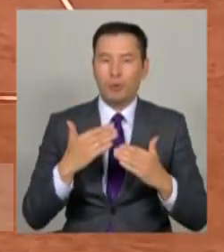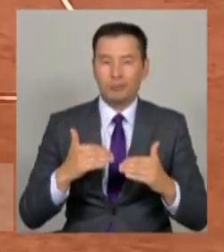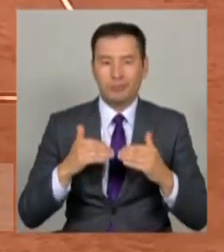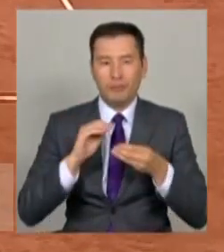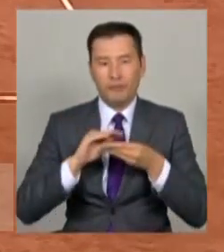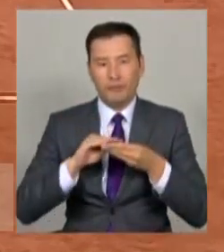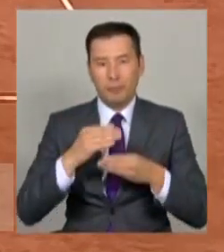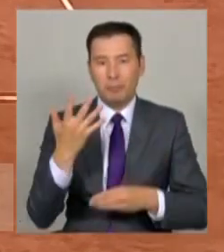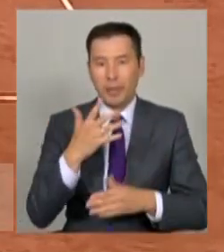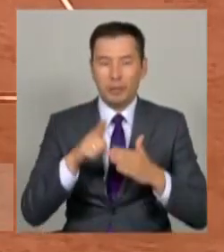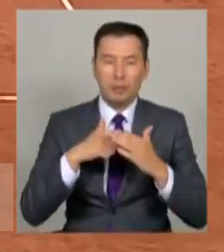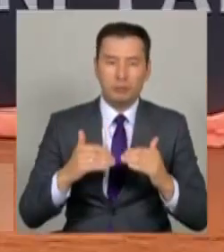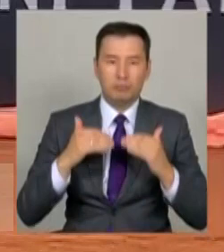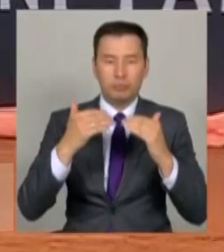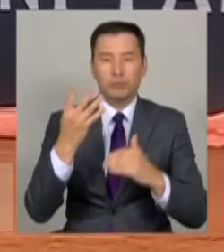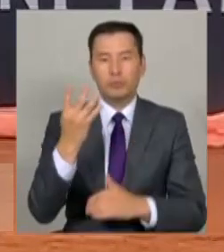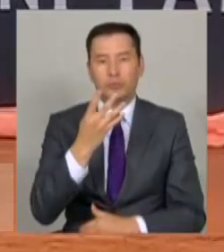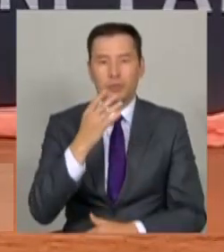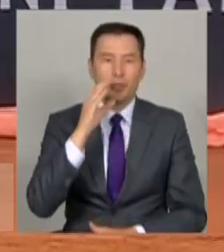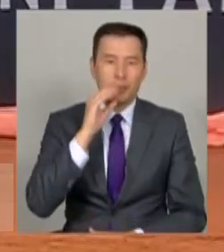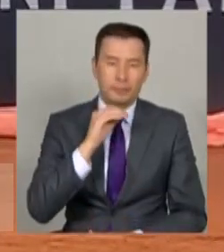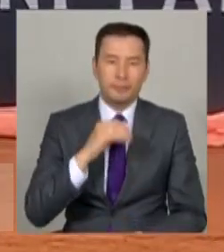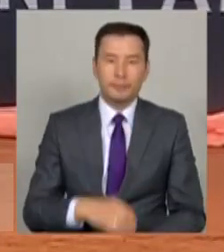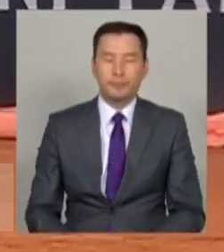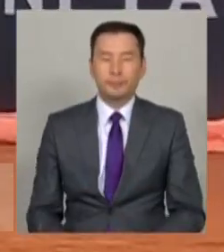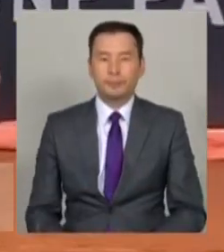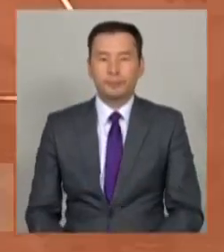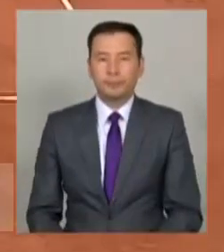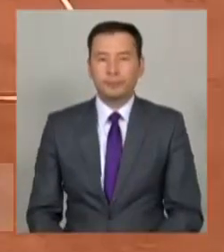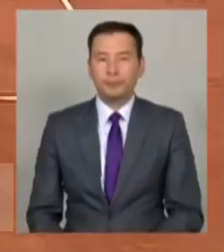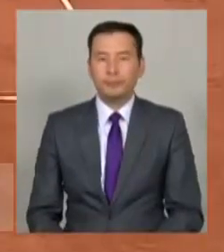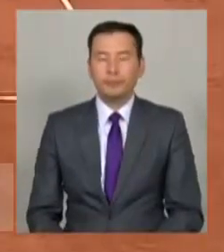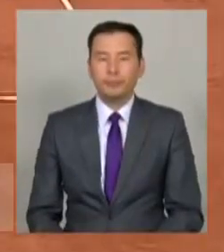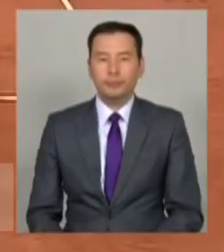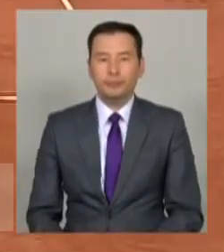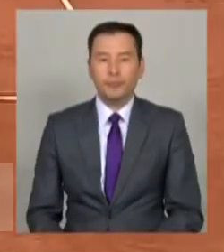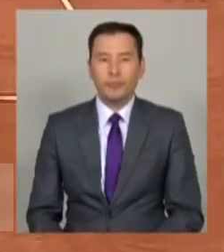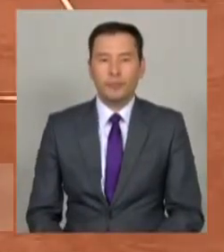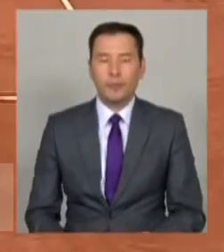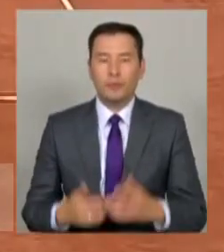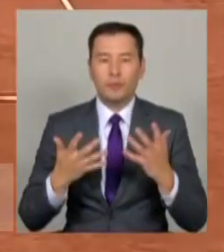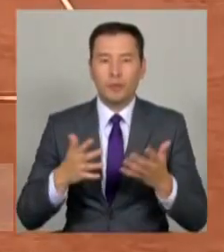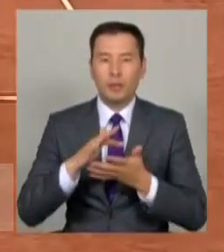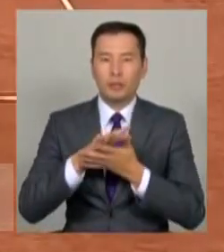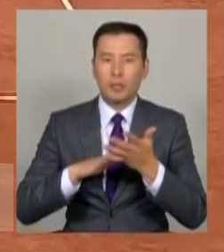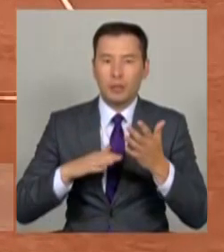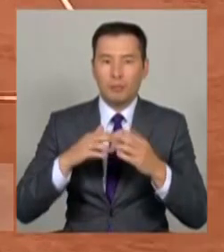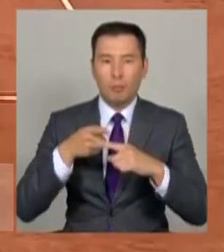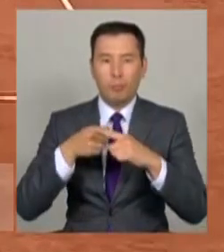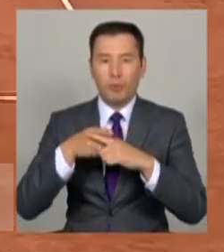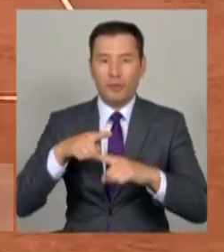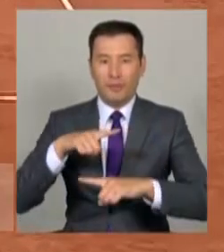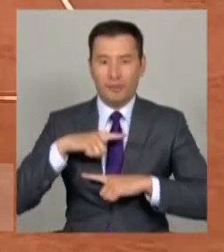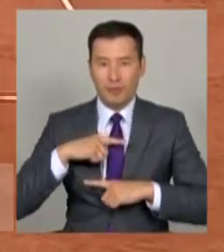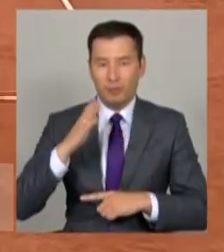при удачном стечении обстоятельств Рыбакина может подняться и на четвертую строчку женского мирового рейтинга. Теперь за выход в полуфинальную